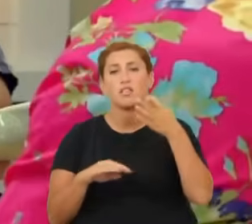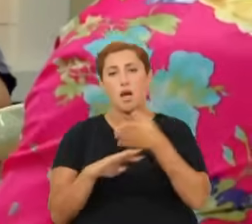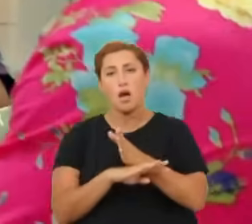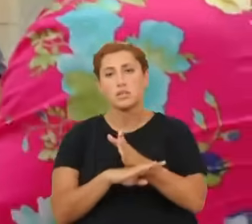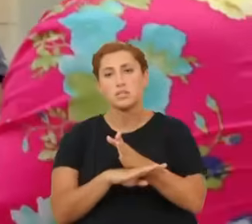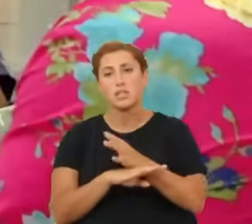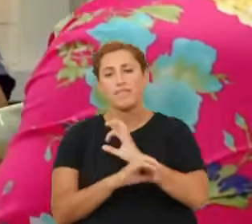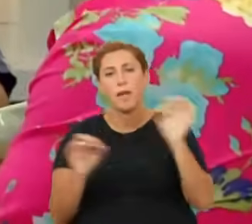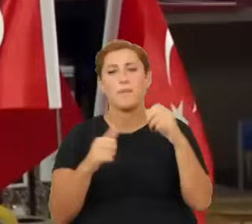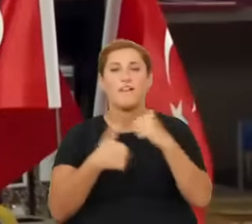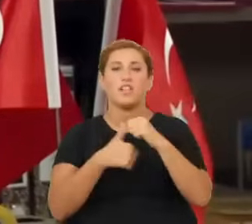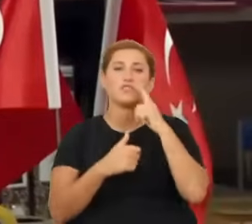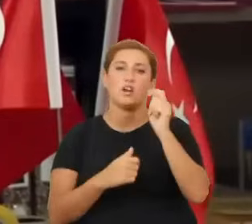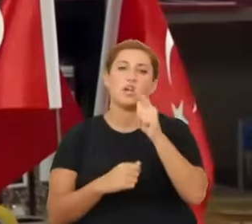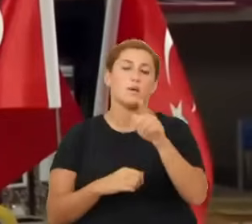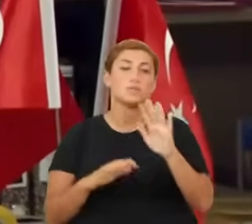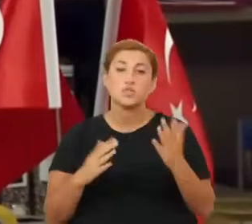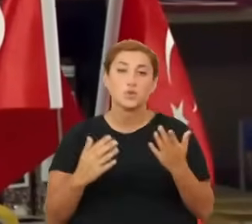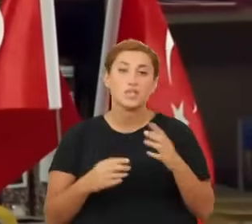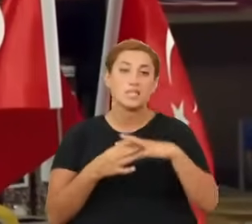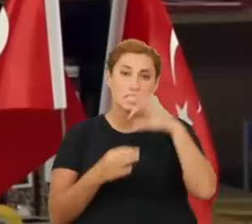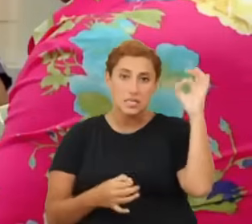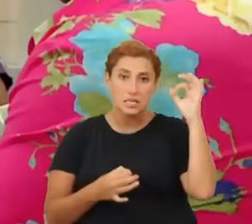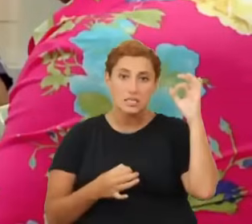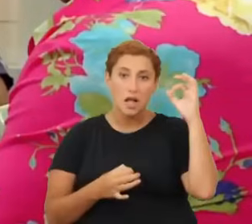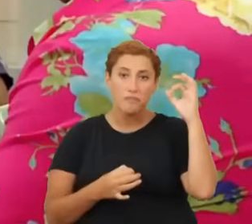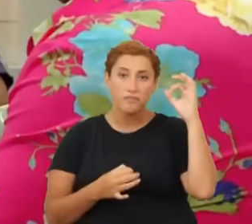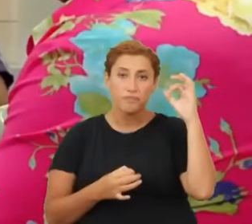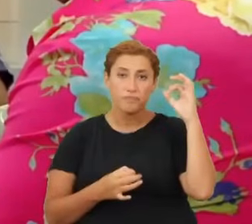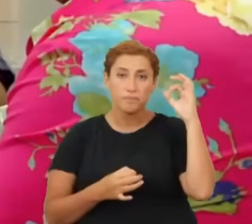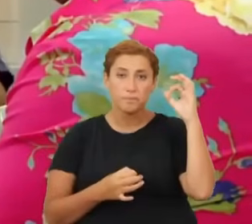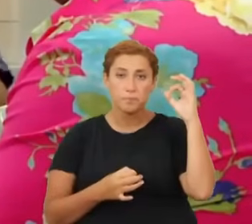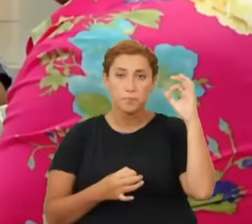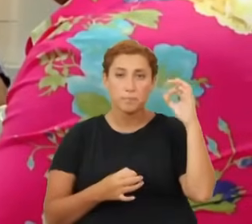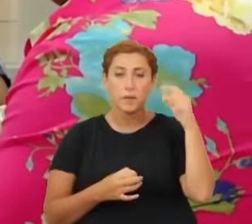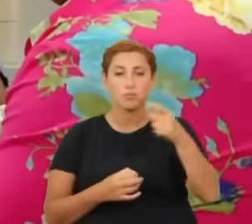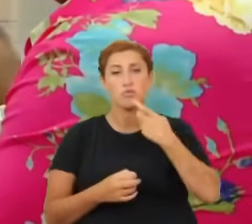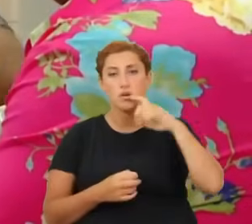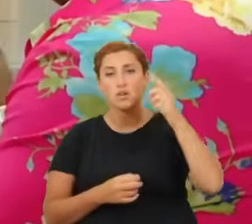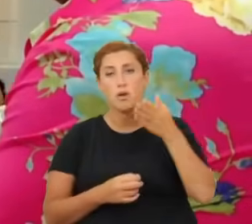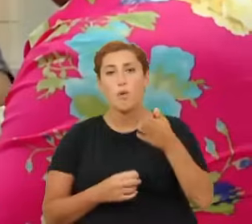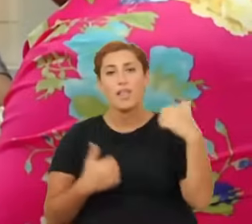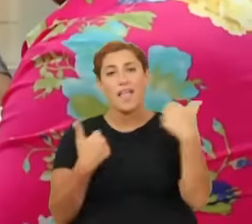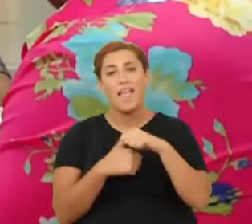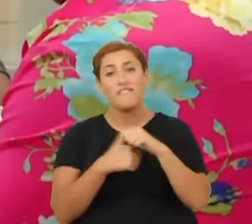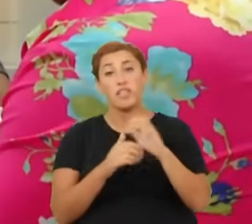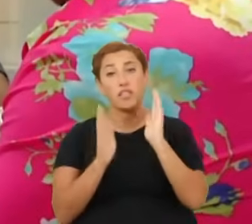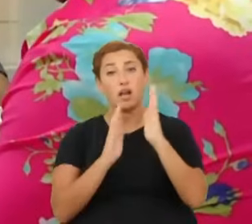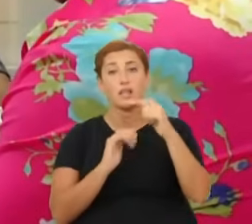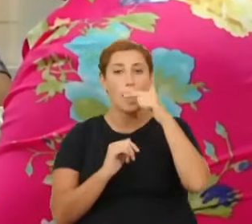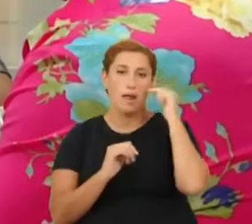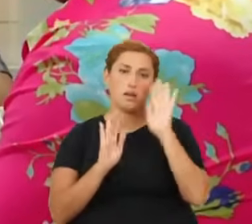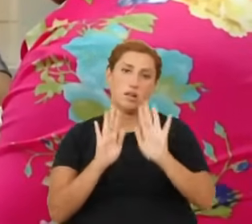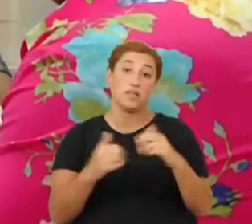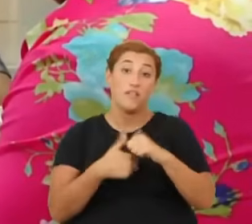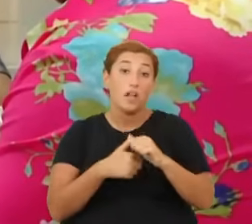aslında tam evlenecek tipsin. Çünkü insan yani bu yaşta böyle evlenene kadar